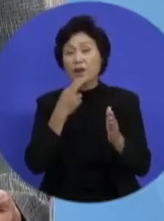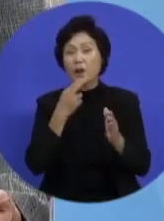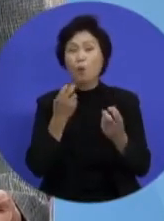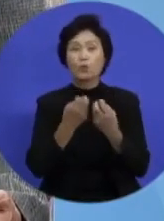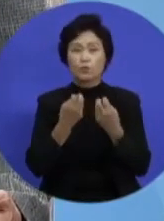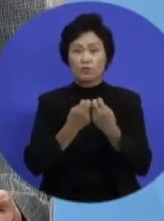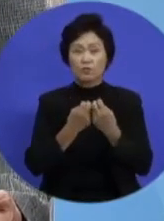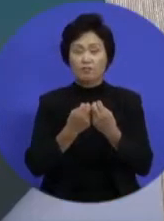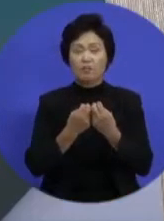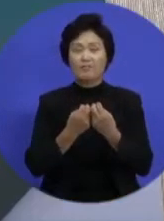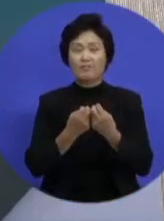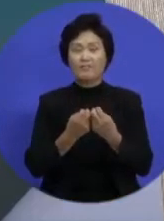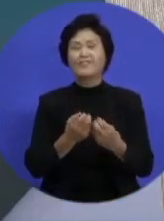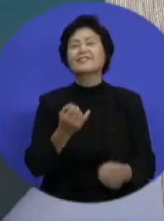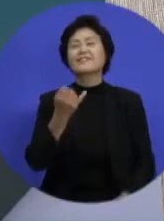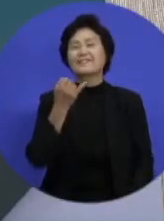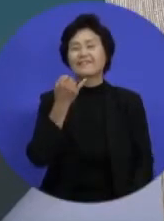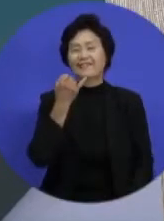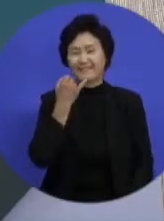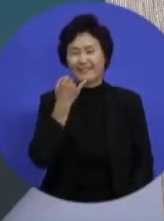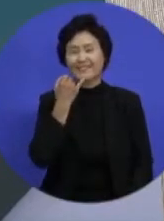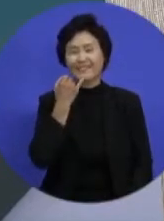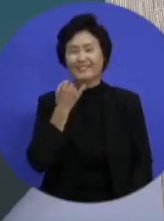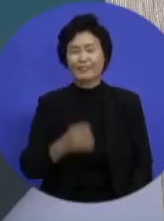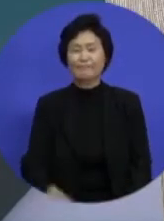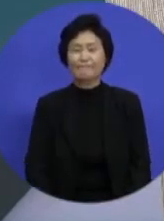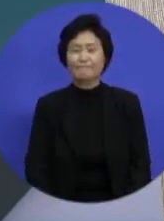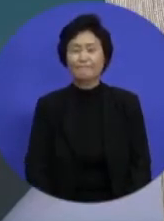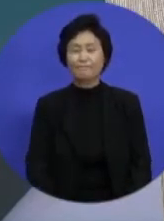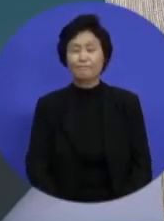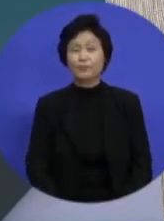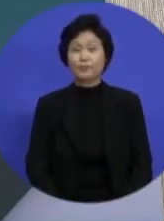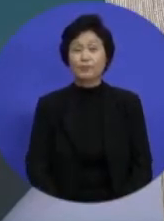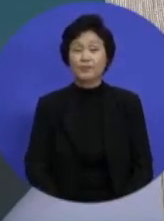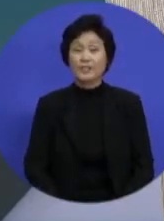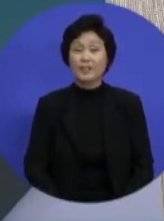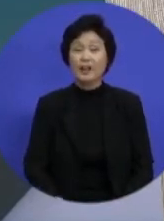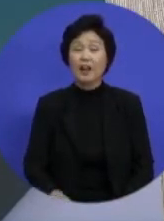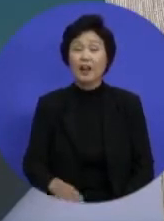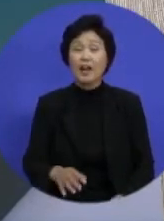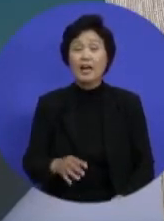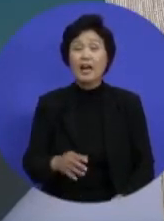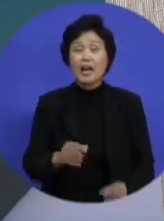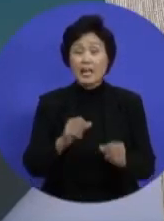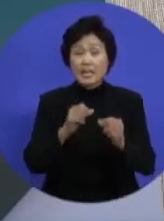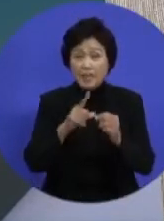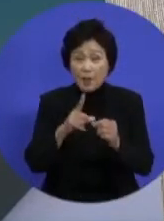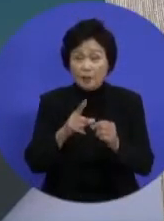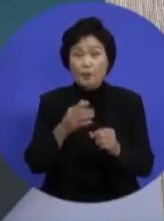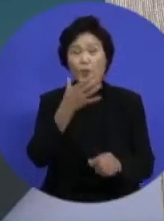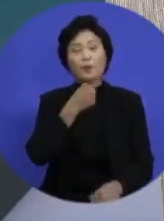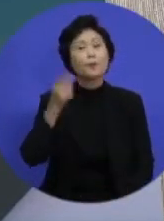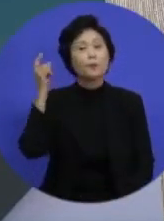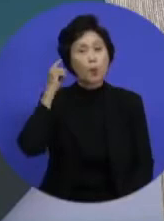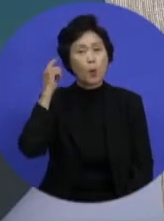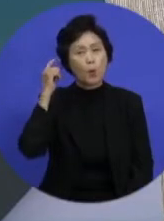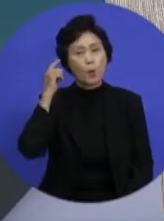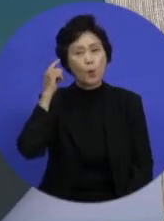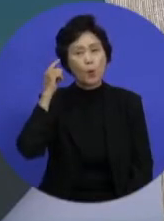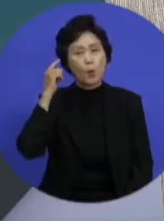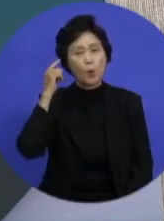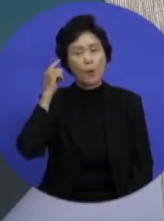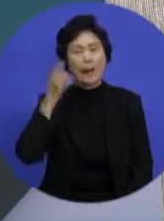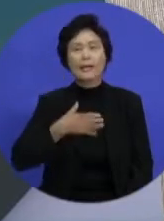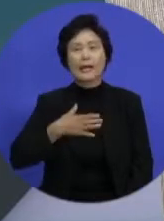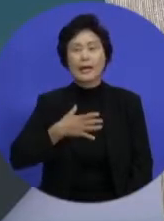해요? 그런 가정인 경우도 이제 몇 케이스가 있었는데요. 있어요? 네. 네. 대부분은 복음이 들어간 것 같아요. 그 가정에. 그래요. 아이를